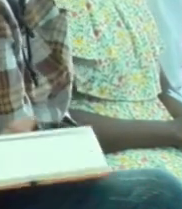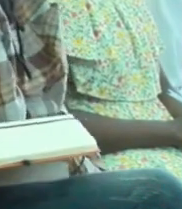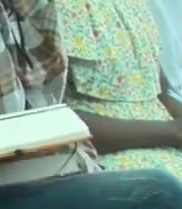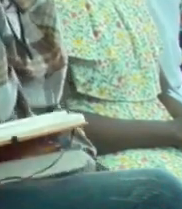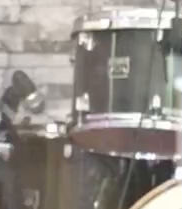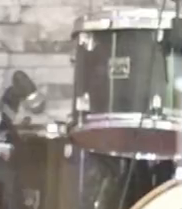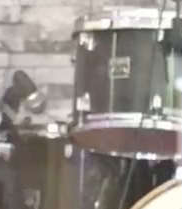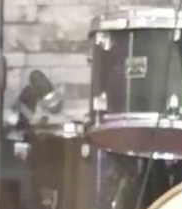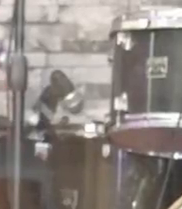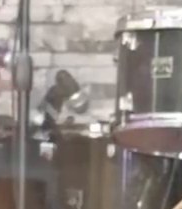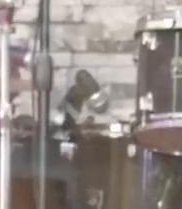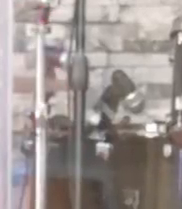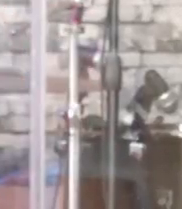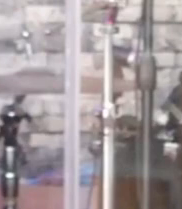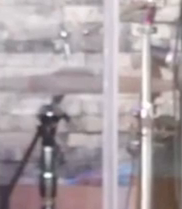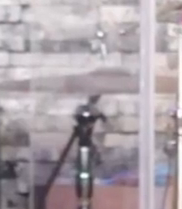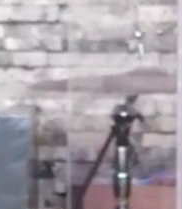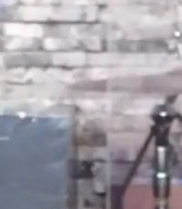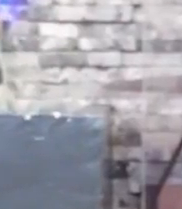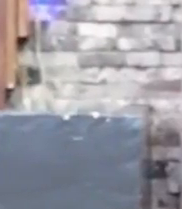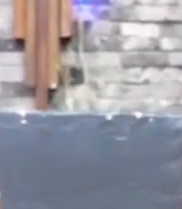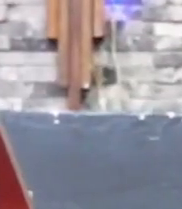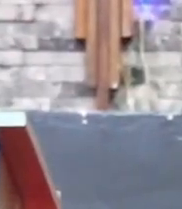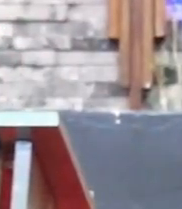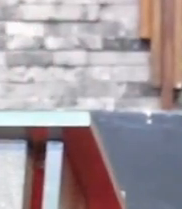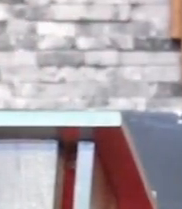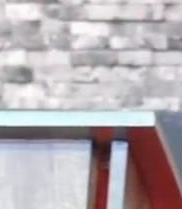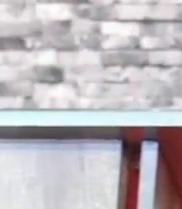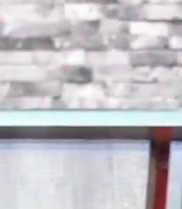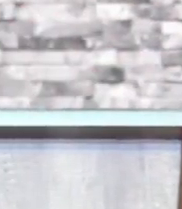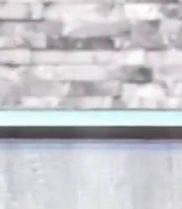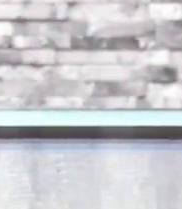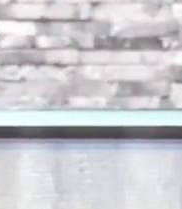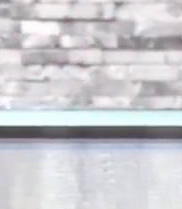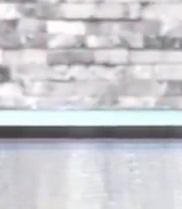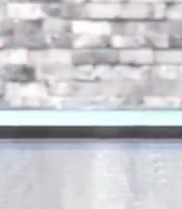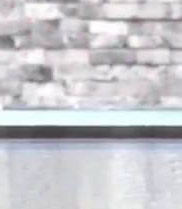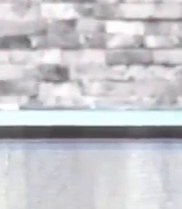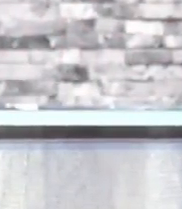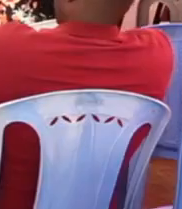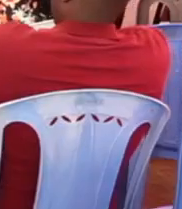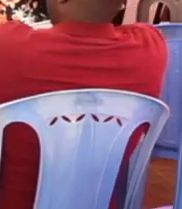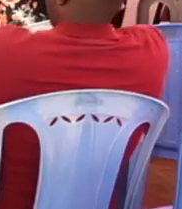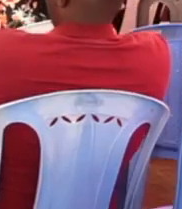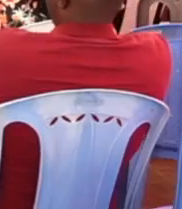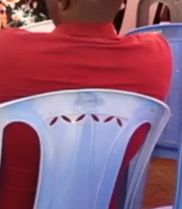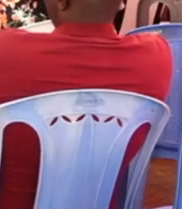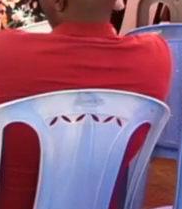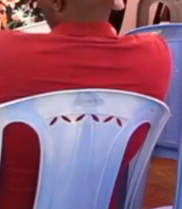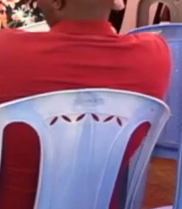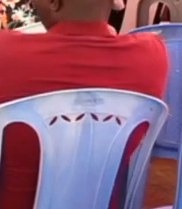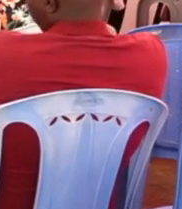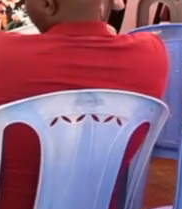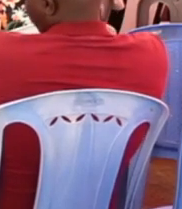ni mgumu kwa sababu hujaweza kujua zile njia ambazo unaweza zitumia kwa nyakati kama hizi. Probably the economy is tough because you